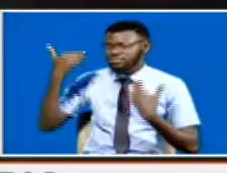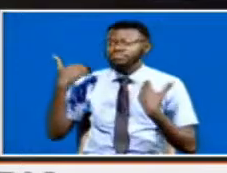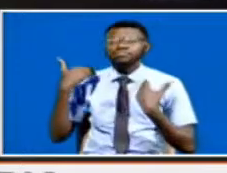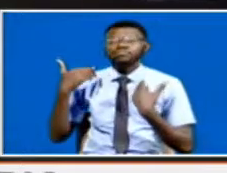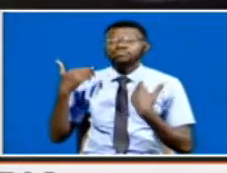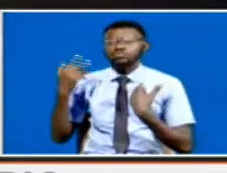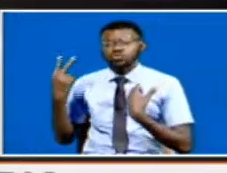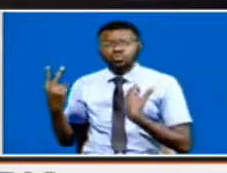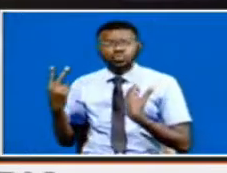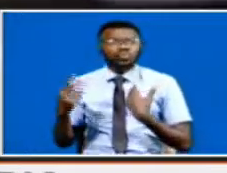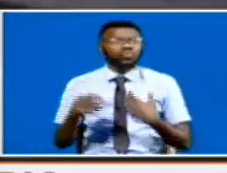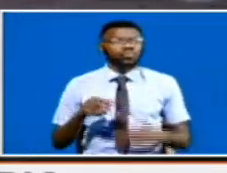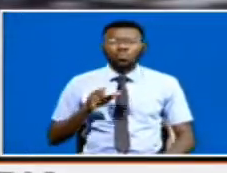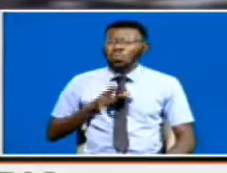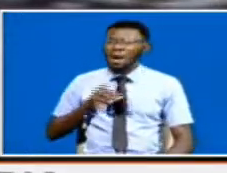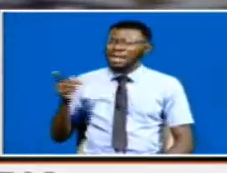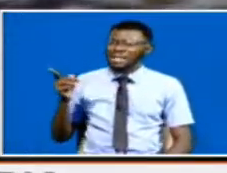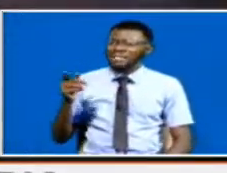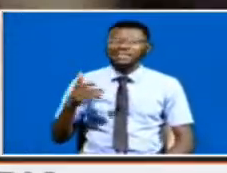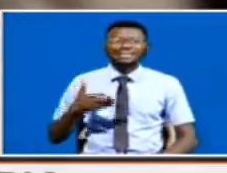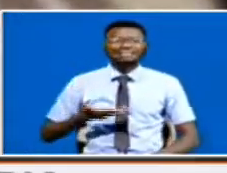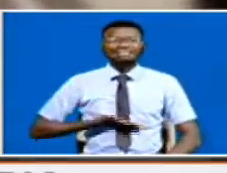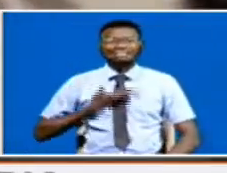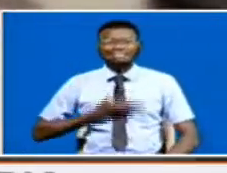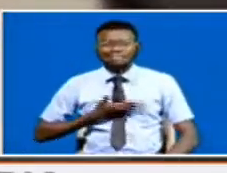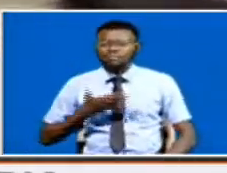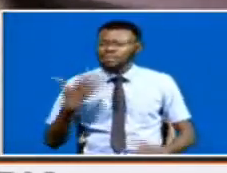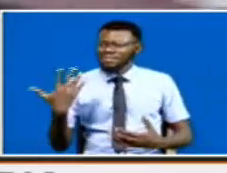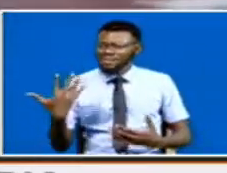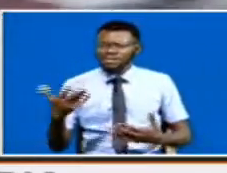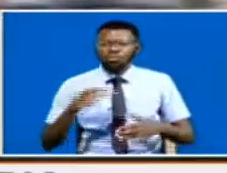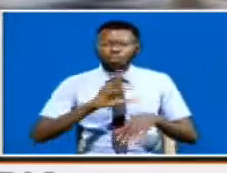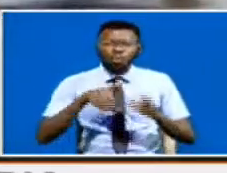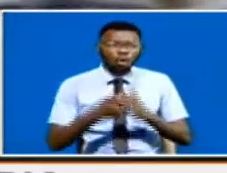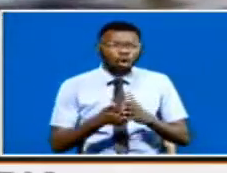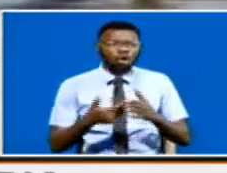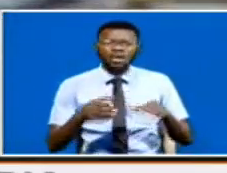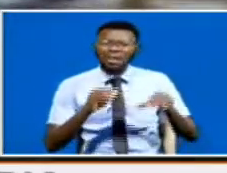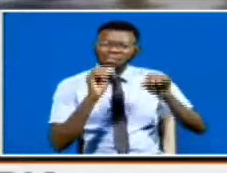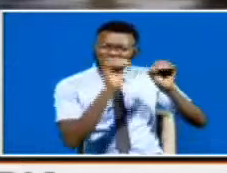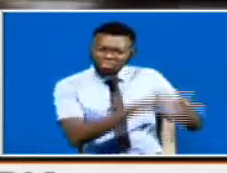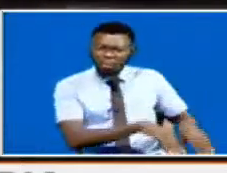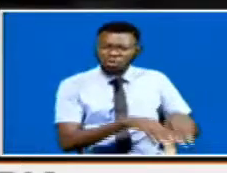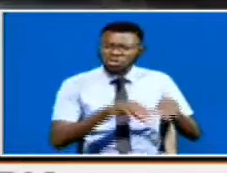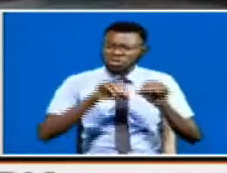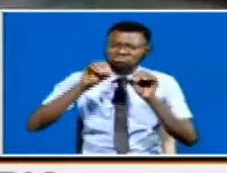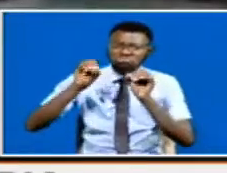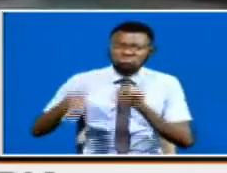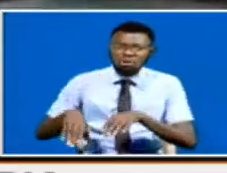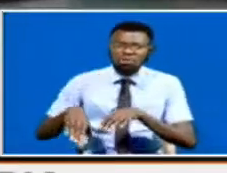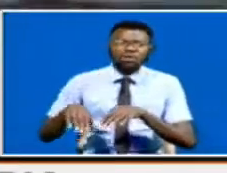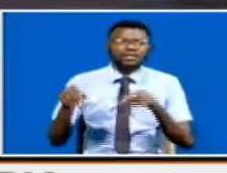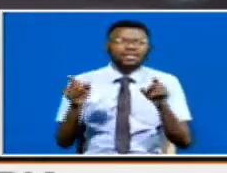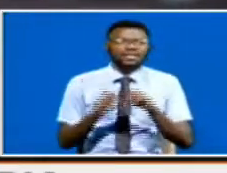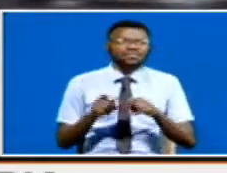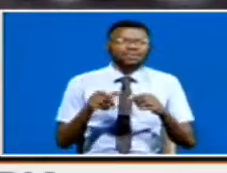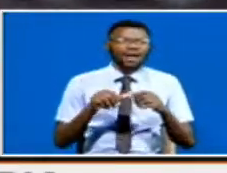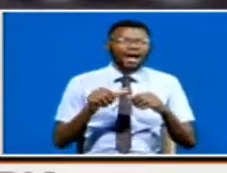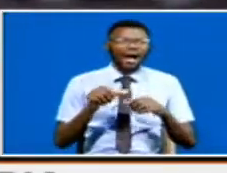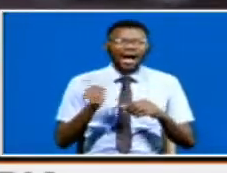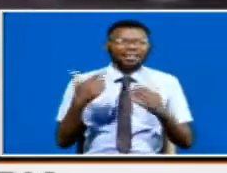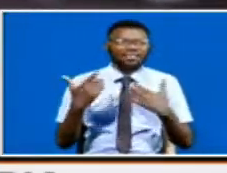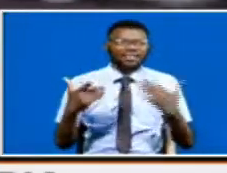akionekana akirusha stakabadhi na vitu vingine vilivyokuwa kwenye meza ya wauguzi hao sakafuni, na nyingine akimrushia muuguzi